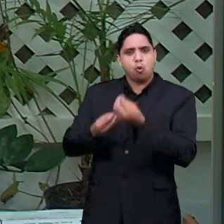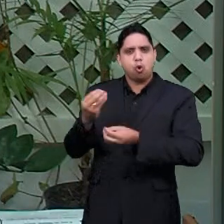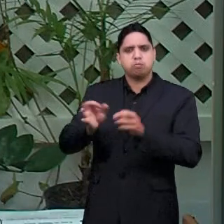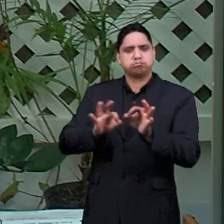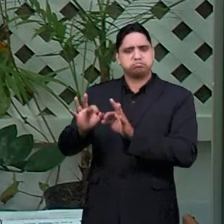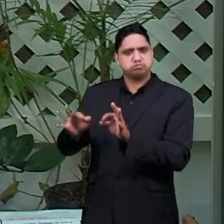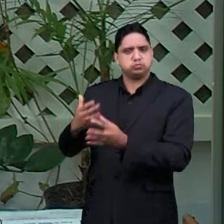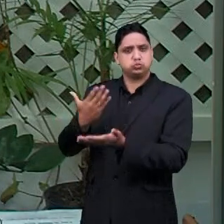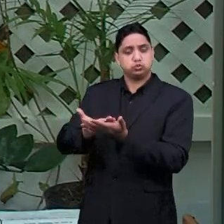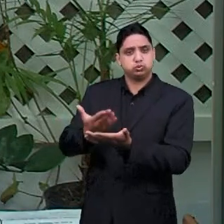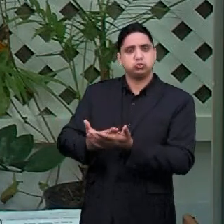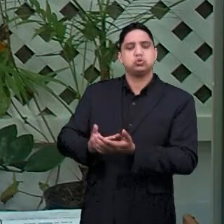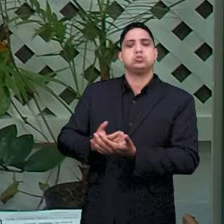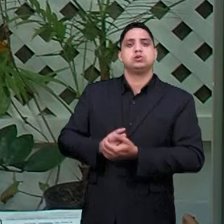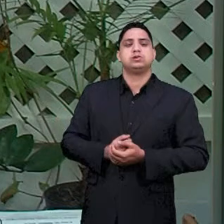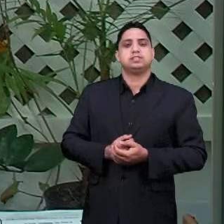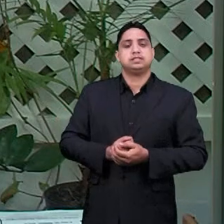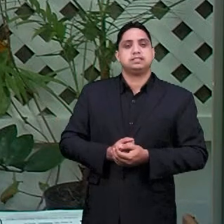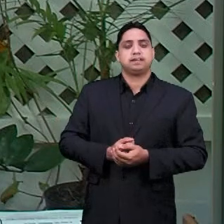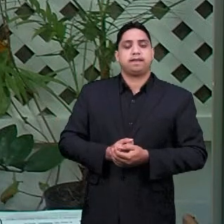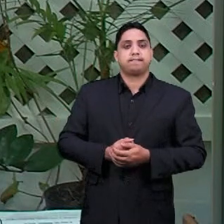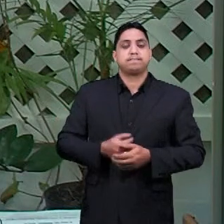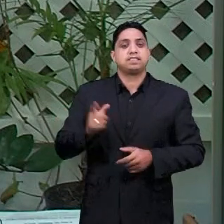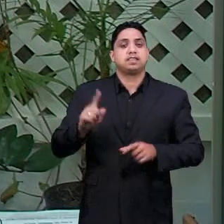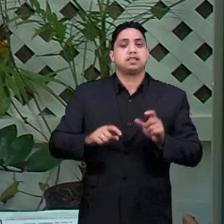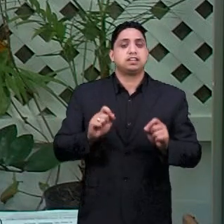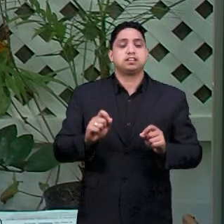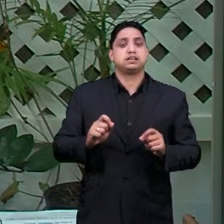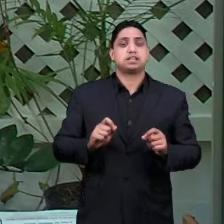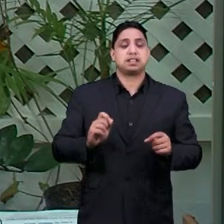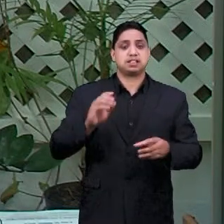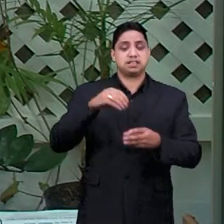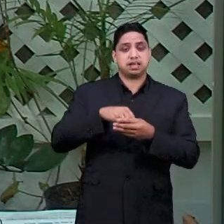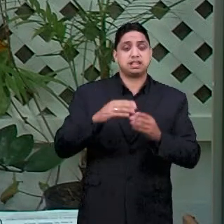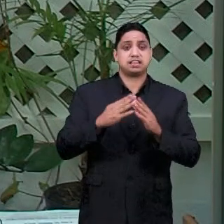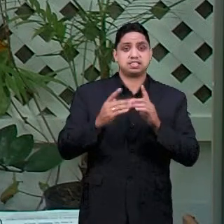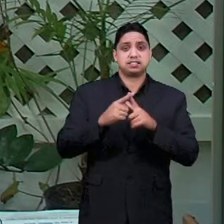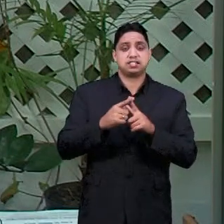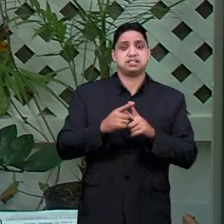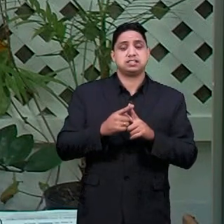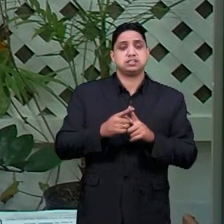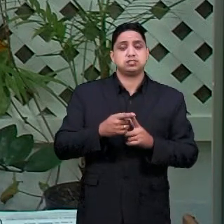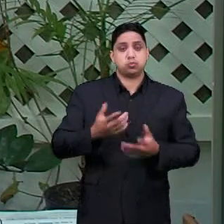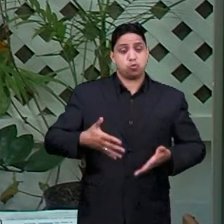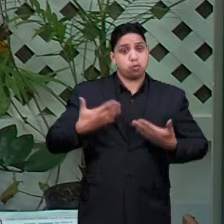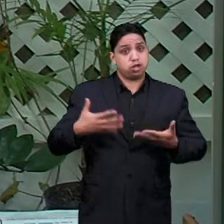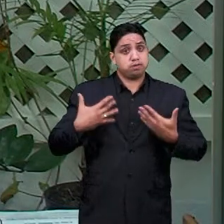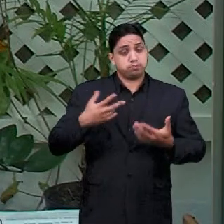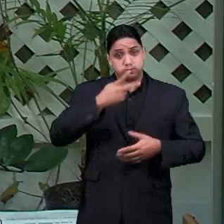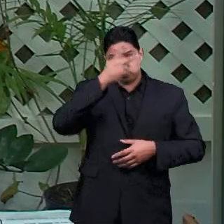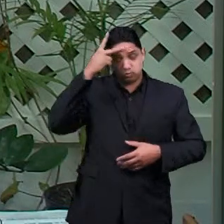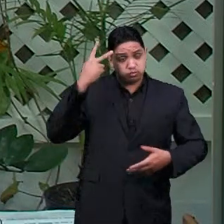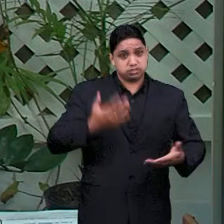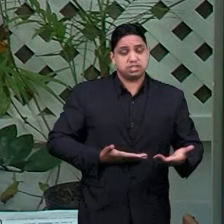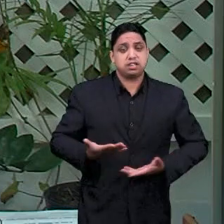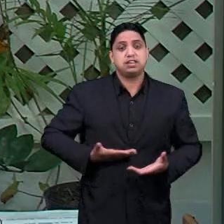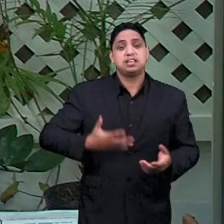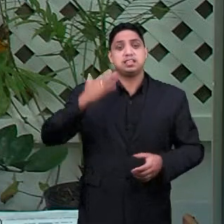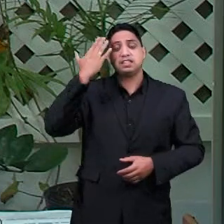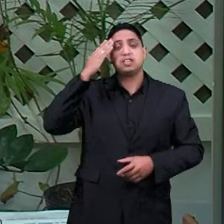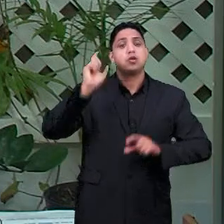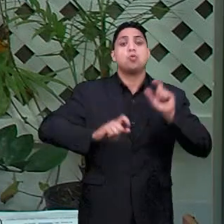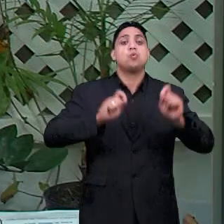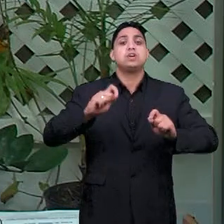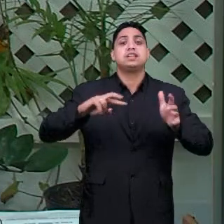comme les études sont préparées, il y a donc un encouragement différent des églises et des frères